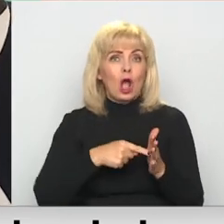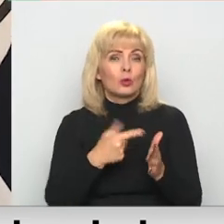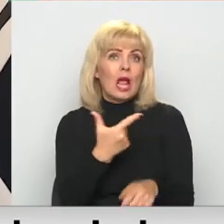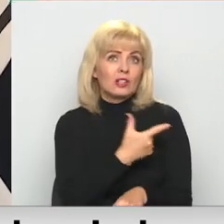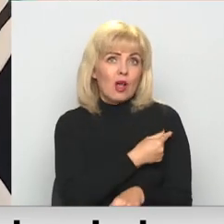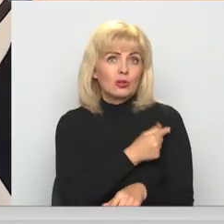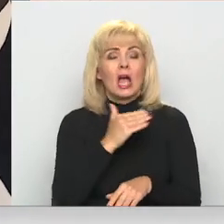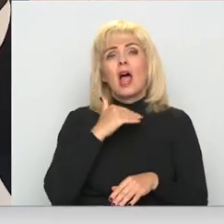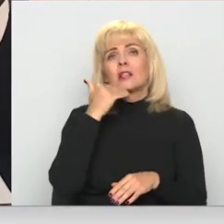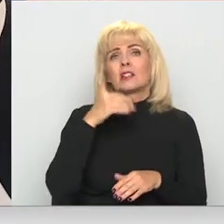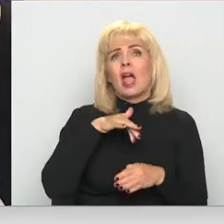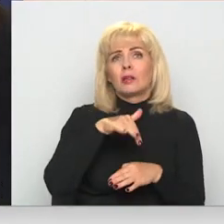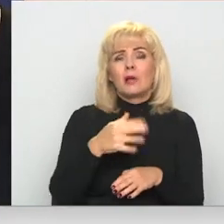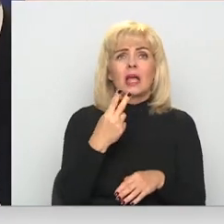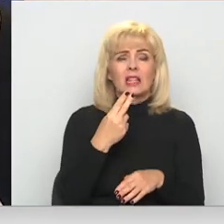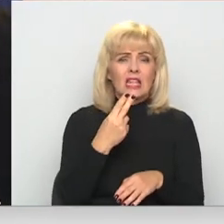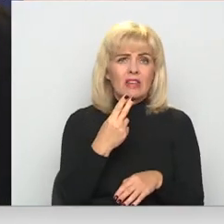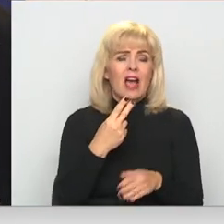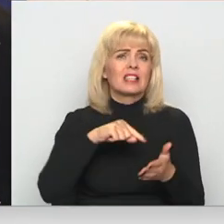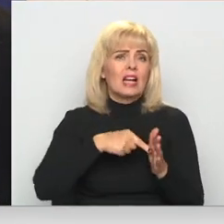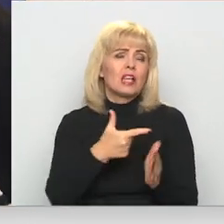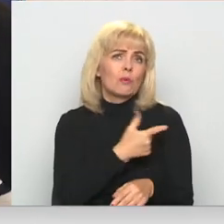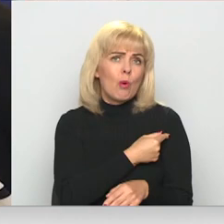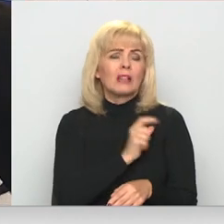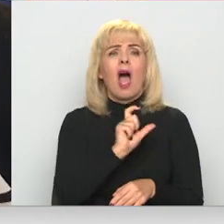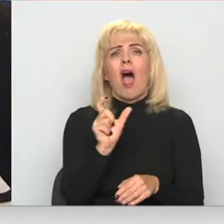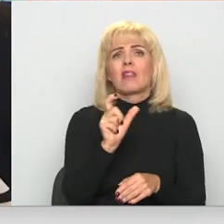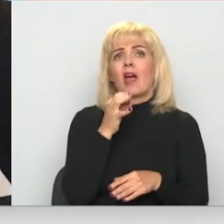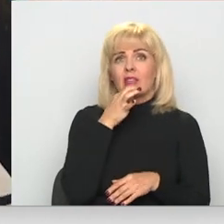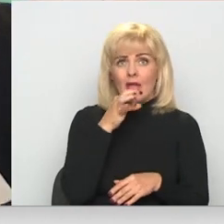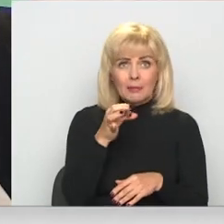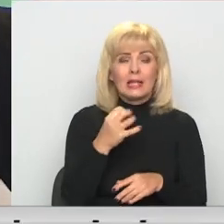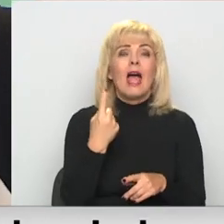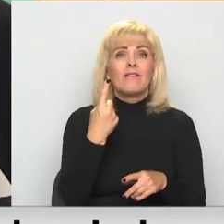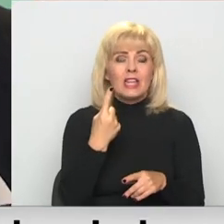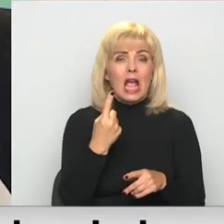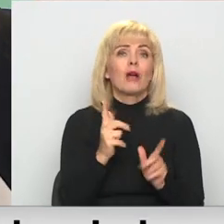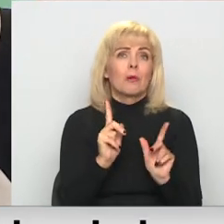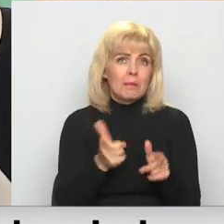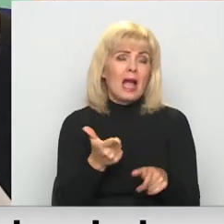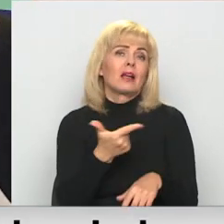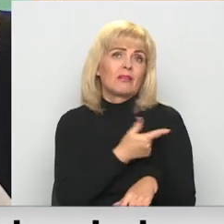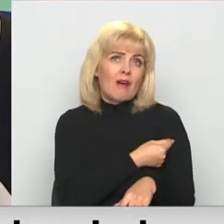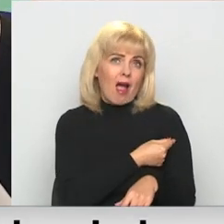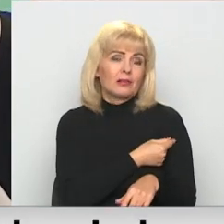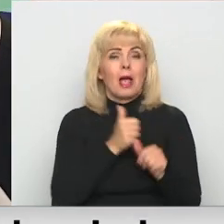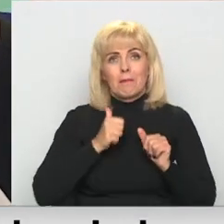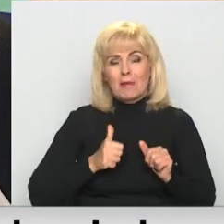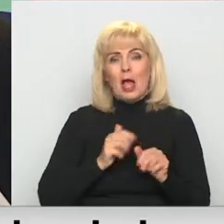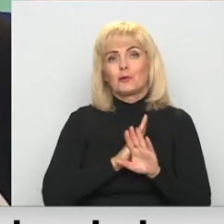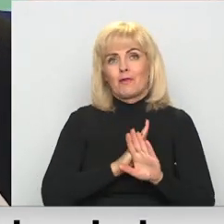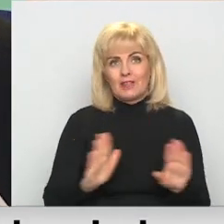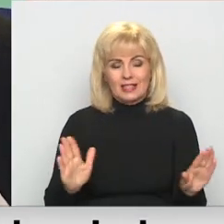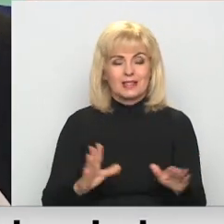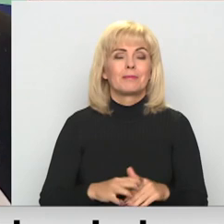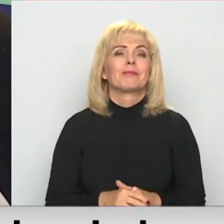laikam negribu divas reizes. Man adats nepatīk, man, jā, tā kā es uz vienu reizi vātri un mirsam Dievs. Kā tas nāca, ka pirms tam